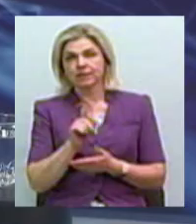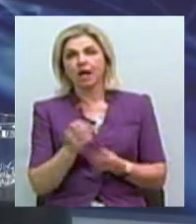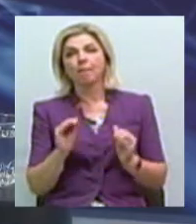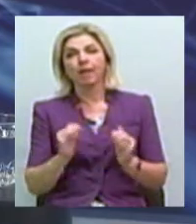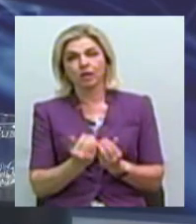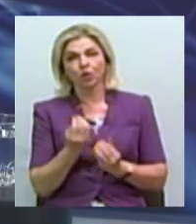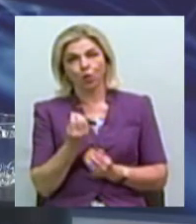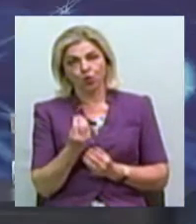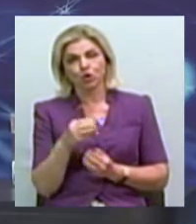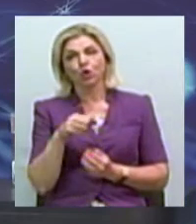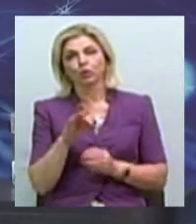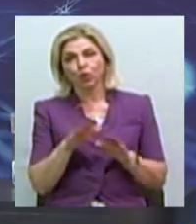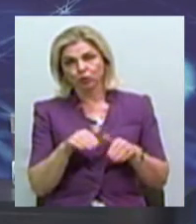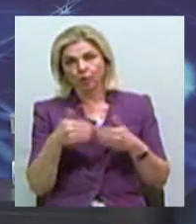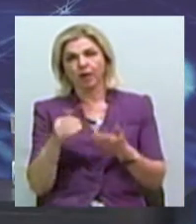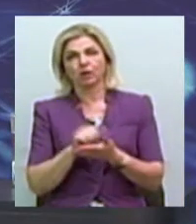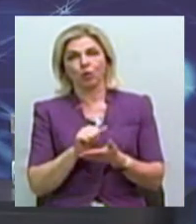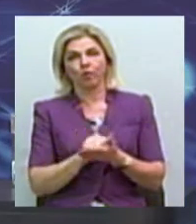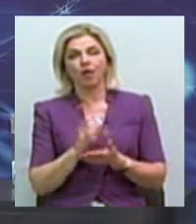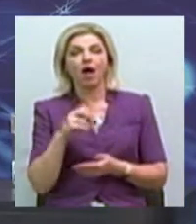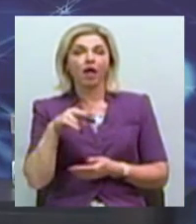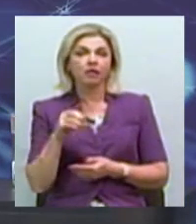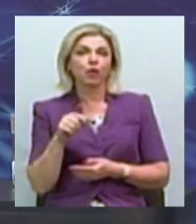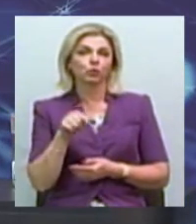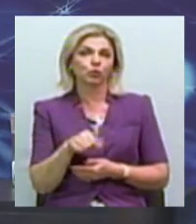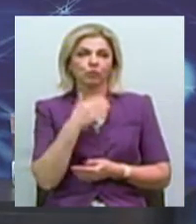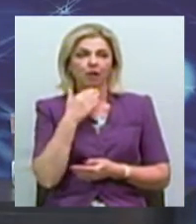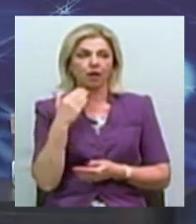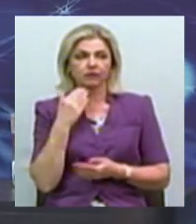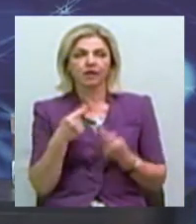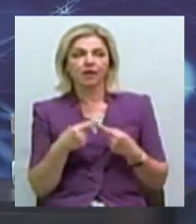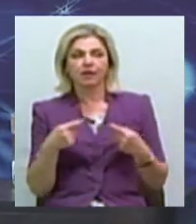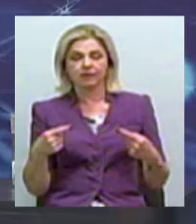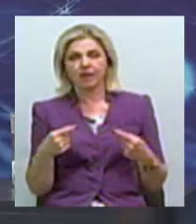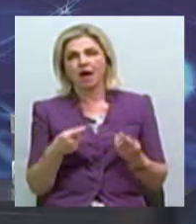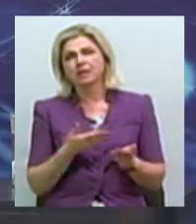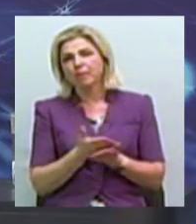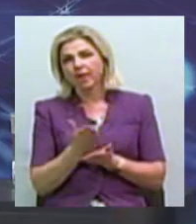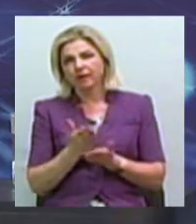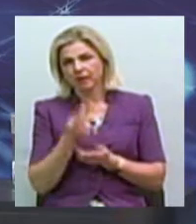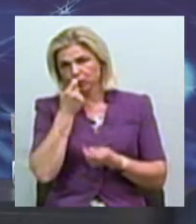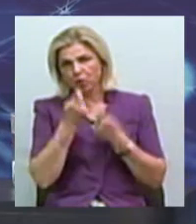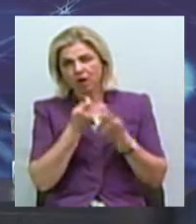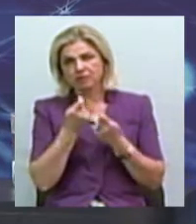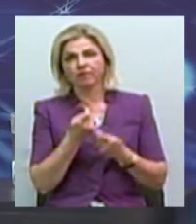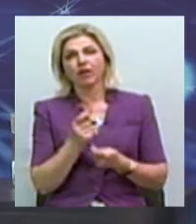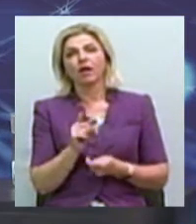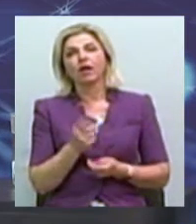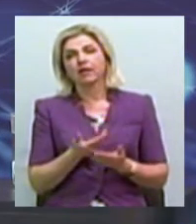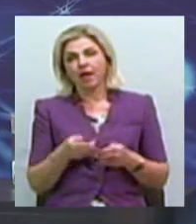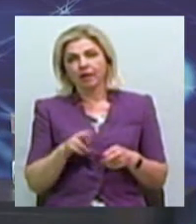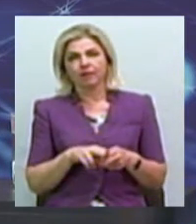кошт, то запропонувати надруку. Але тут, знову ж таки, багато різних аспектів, багато різних моментів, які,